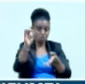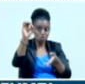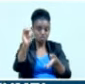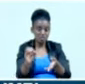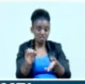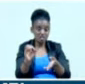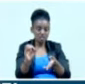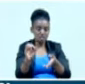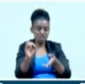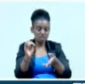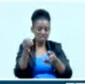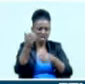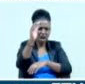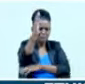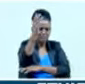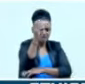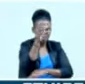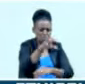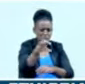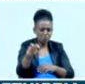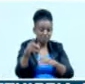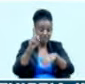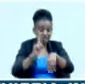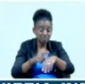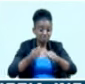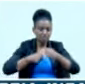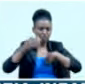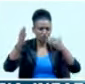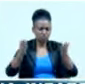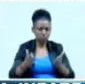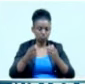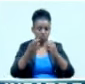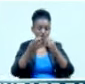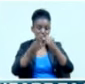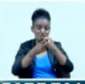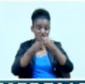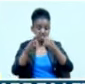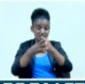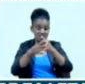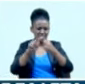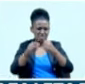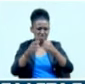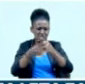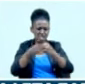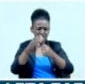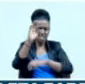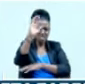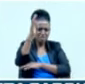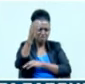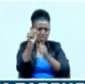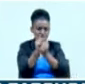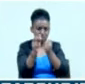bw'u Rwanda buteyeho amashyamba ni mu gihe ariko abanyarwanda 79 9% bagitekesha inkwi